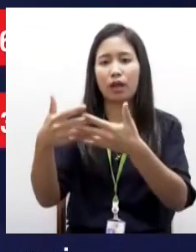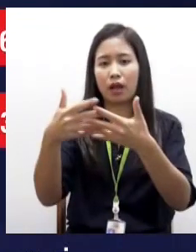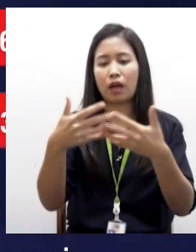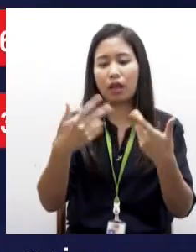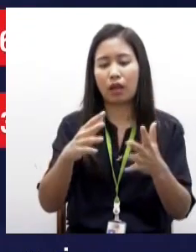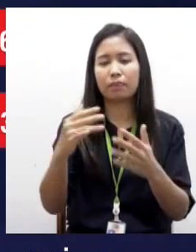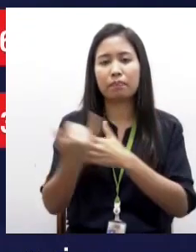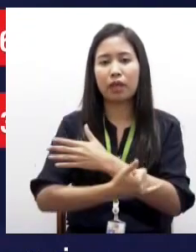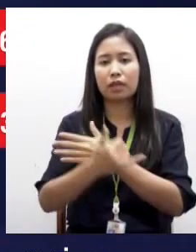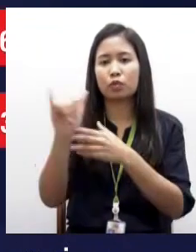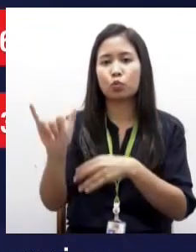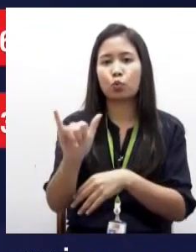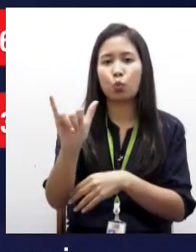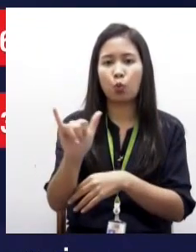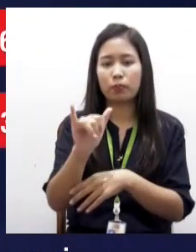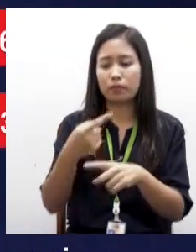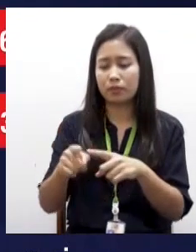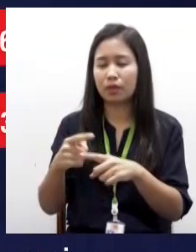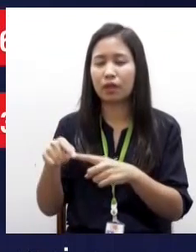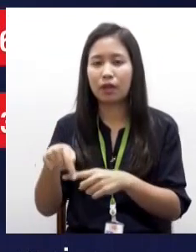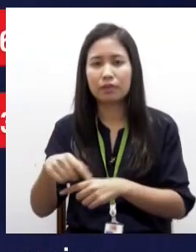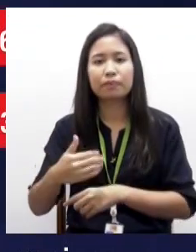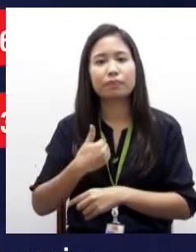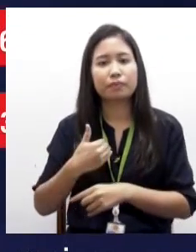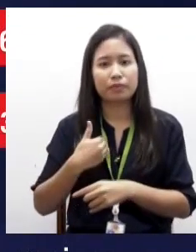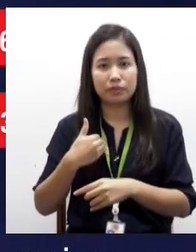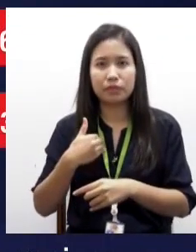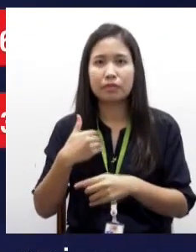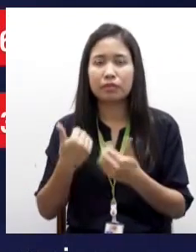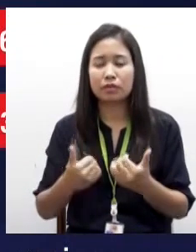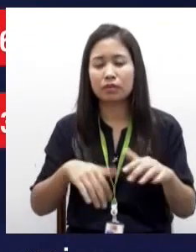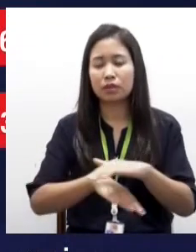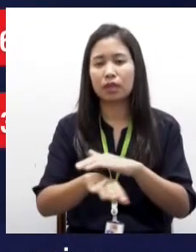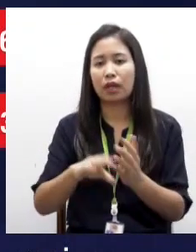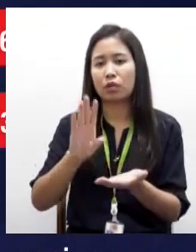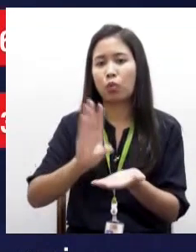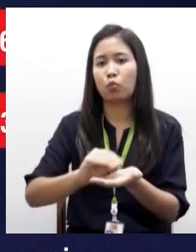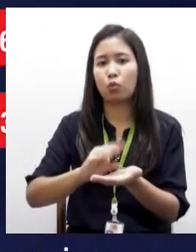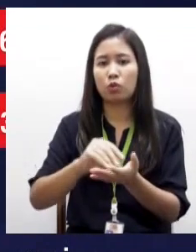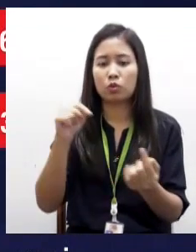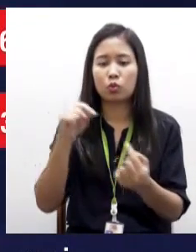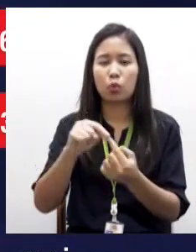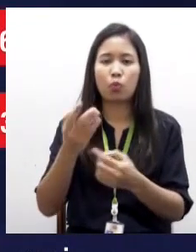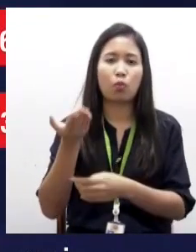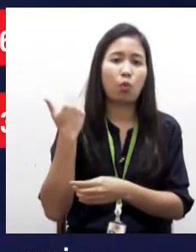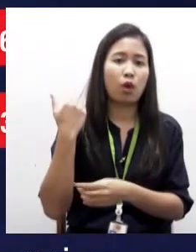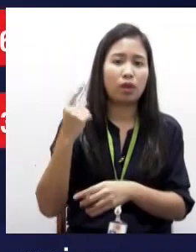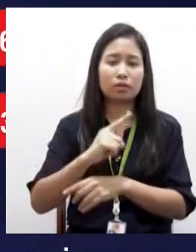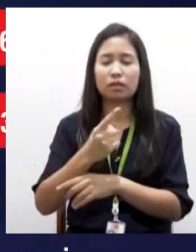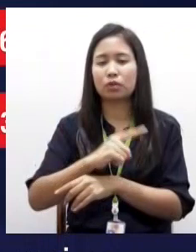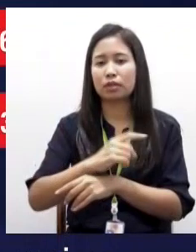คนนะครับนั้นก็จะเห็นว่าสถานการณ์อย่างรุนแรงอยู่ในทั่วโลกโดยเฉพาะประเทศสหรัฐอเมริกาข้อมูลณวันนี้ประเทศสหรัฐอเมริกามีผู้ติดเชื้อเป็นอันดับหนึ่งของโลกและมีผู้เสียชีวิตเป็นอันดับหนึ่งของโลกเช่นเดียวกันนะครับในขณะเดียวกันถึงแม้สถานการณ์ของประเทศอื่นๆนะครับมีสถานการณ์ที่ดีขึ้นนะครับแต่ก็ยังต้องระวังนะครับและต้องตระหนักนะครับเนื่องจากการแพร่ระบาดนะครับของเชื้อยังมีภาวะความรุนแรงอยู่โดยเฉพาะในประเทศสหรัฐและประเทศในแถบยุโรปร้าน10ประเทศที่เรามาให้ดูข้อมูลก็คือเป็นข้อมูลณวันที่14เมษายน2563